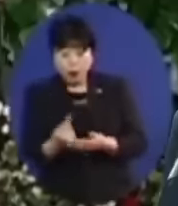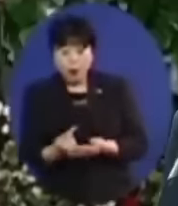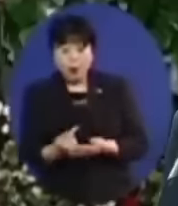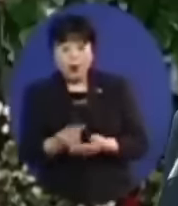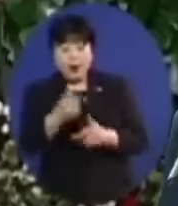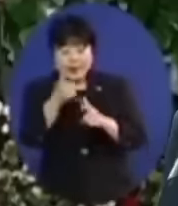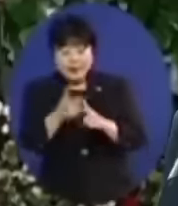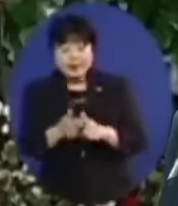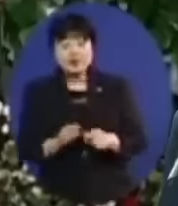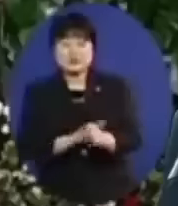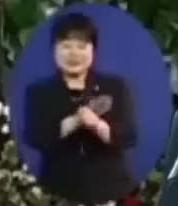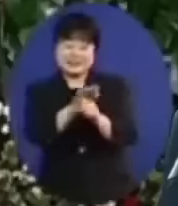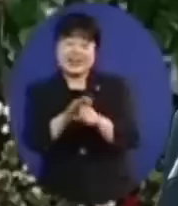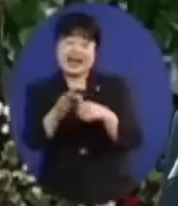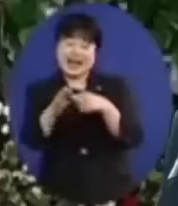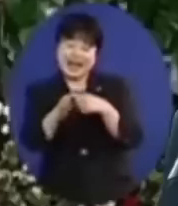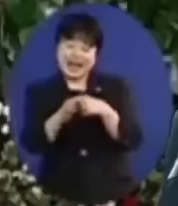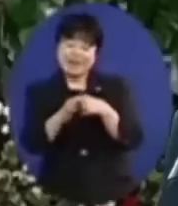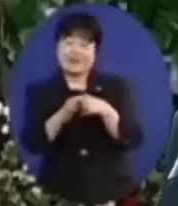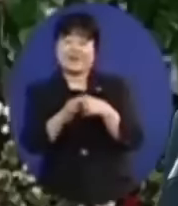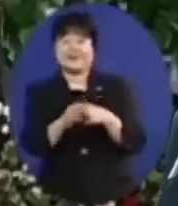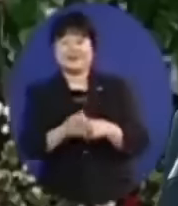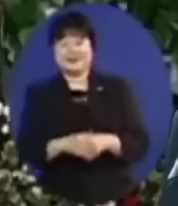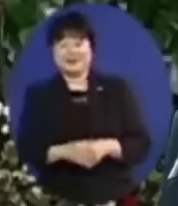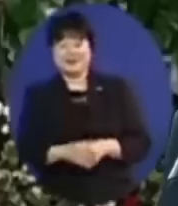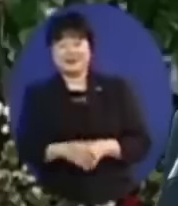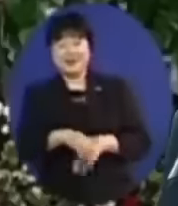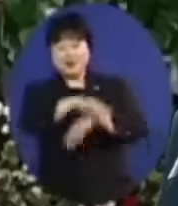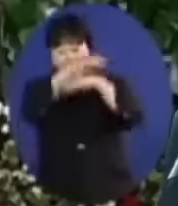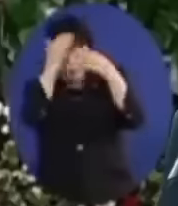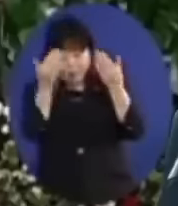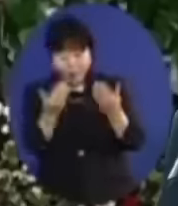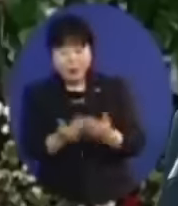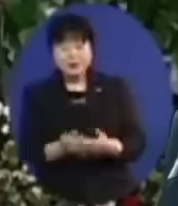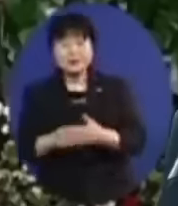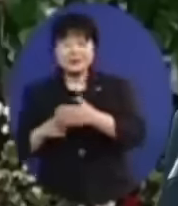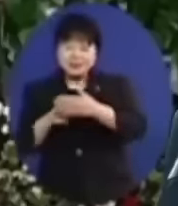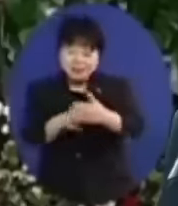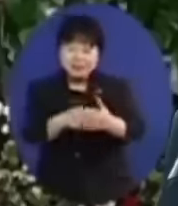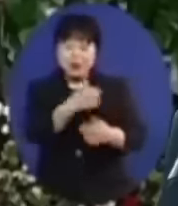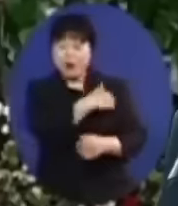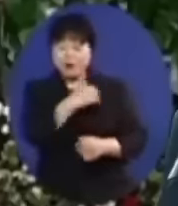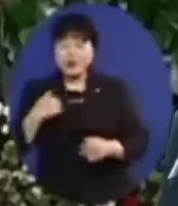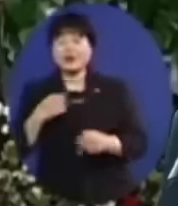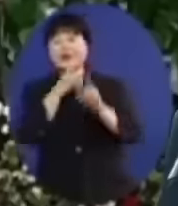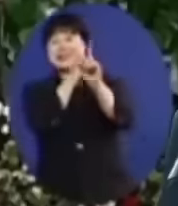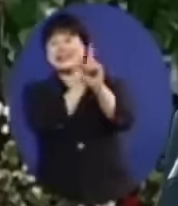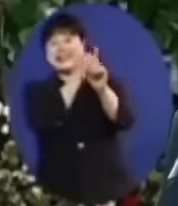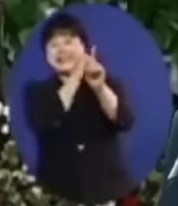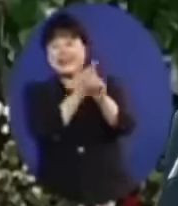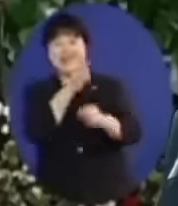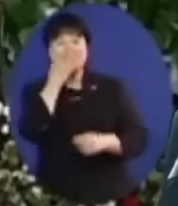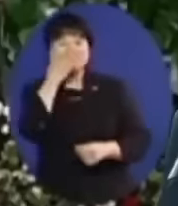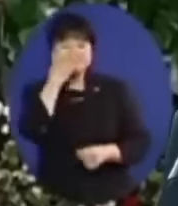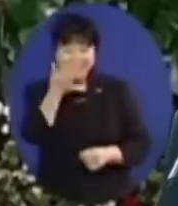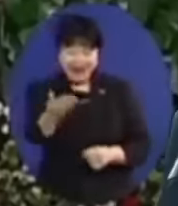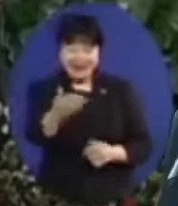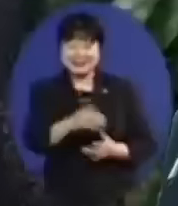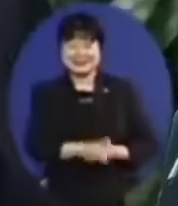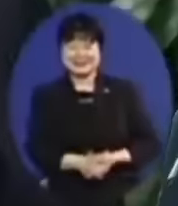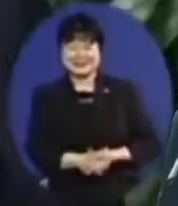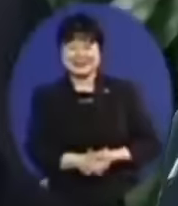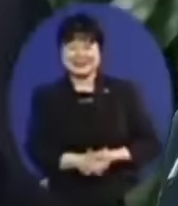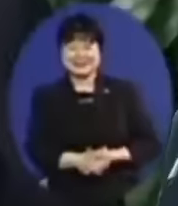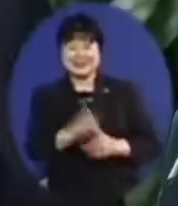우리가 예수님을 사랑하면 그리스도의 사랑으로 인해 이 모든 것을 극복하고 능력히 이길 수가 있다는 것입니다.